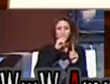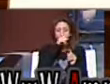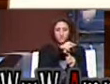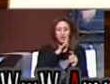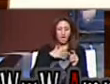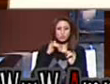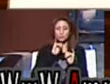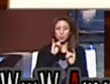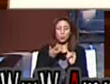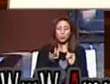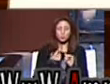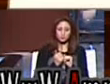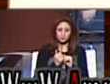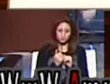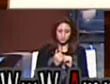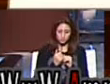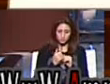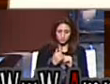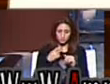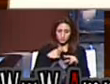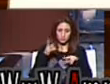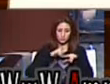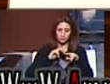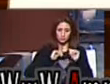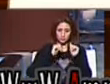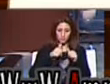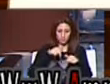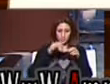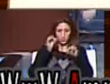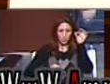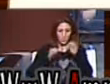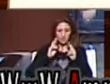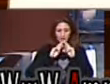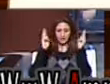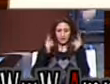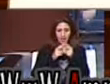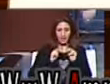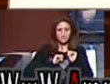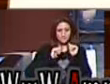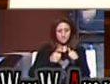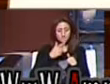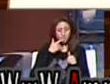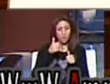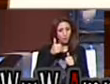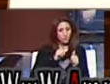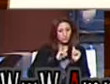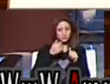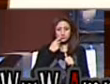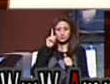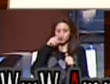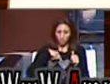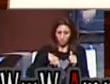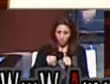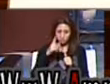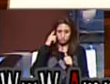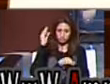العام، اعتقد ان الخطوه اللي تقدموا بيها وكلاء النيابه النهارده دي بادره خير طبعا، وان شاء الله خلال الايام